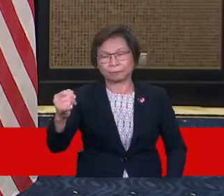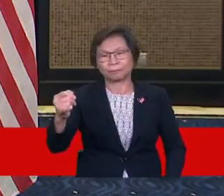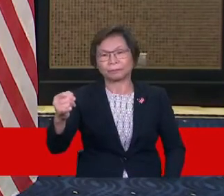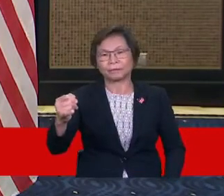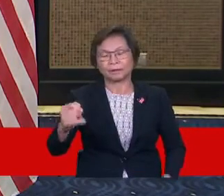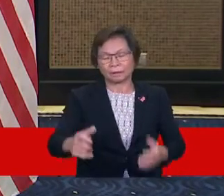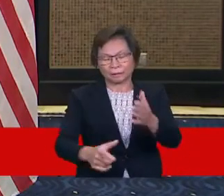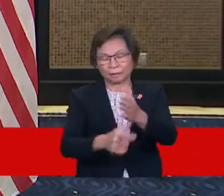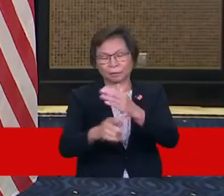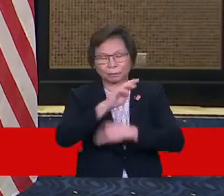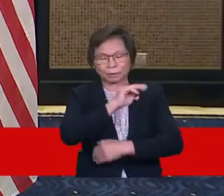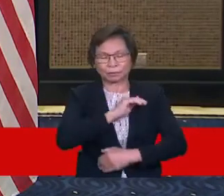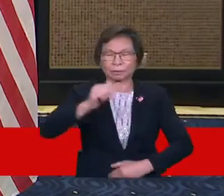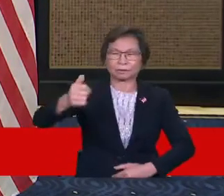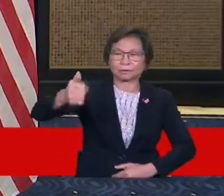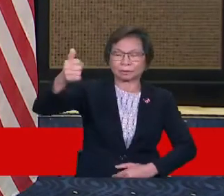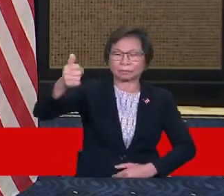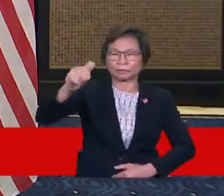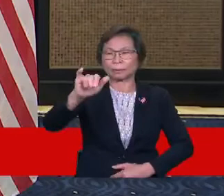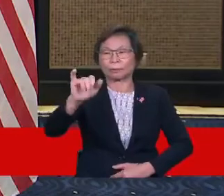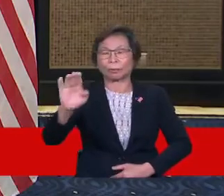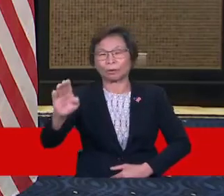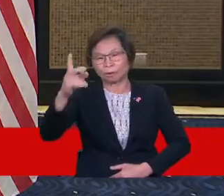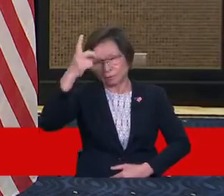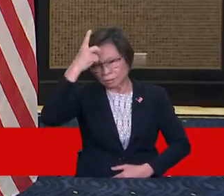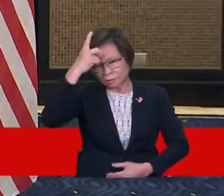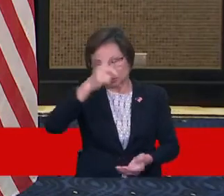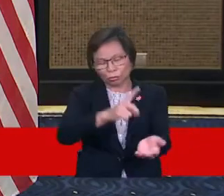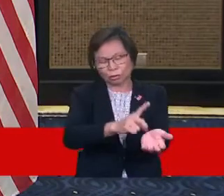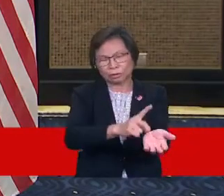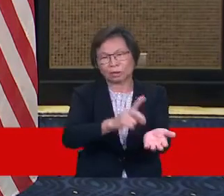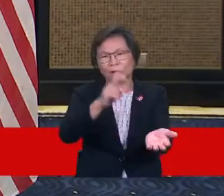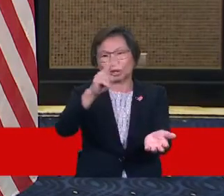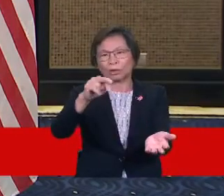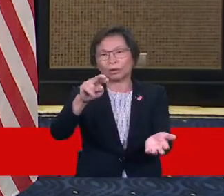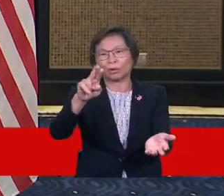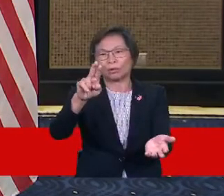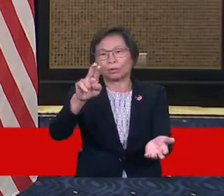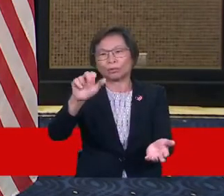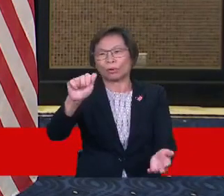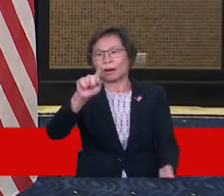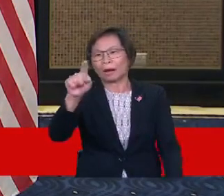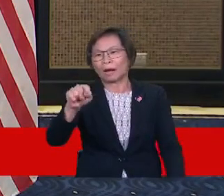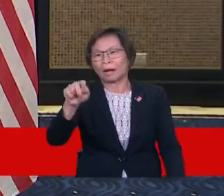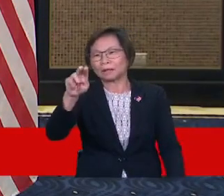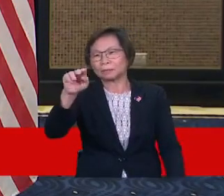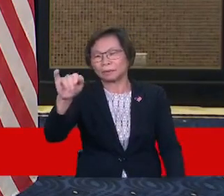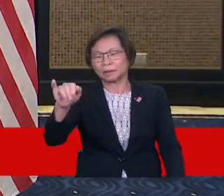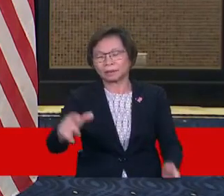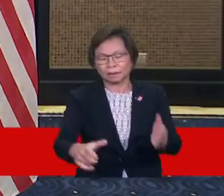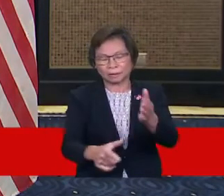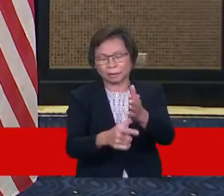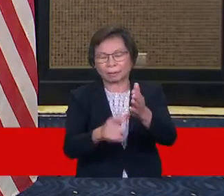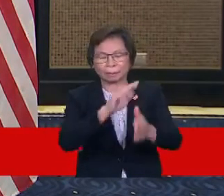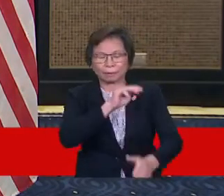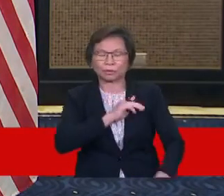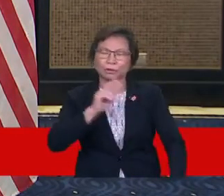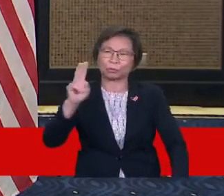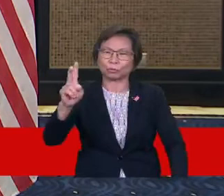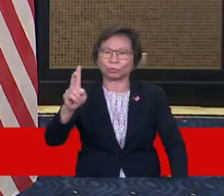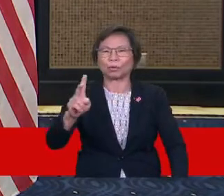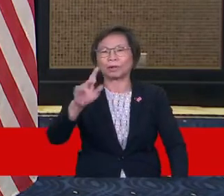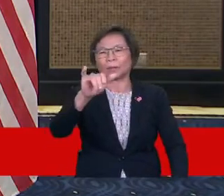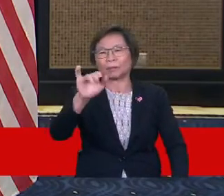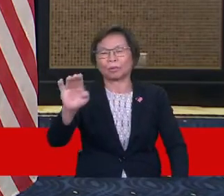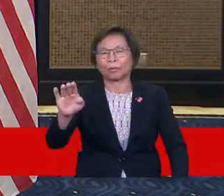timbalan menteri satu yang hormat Dato Dr Nur Azmi band Ghazali timbalan menteri Duo yang